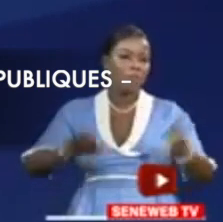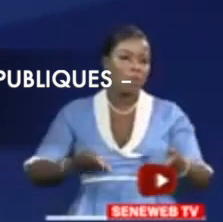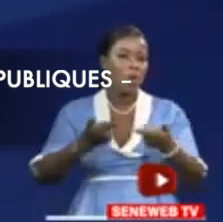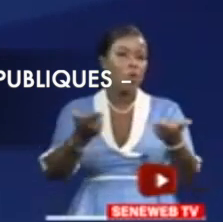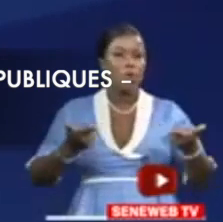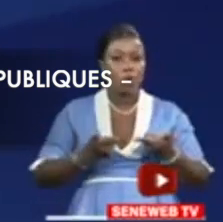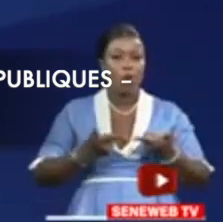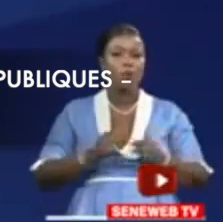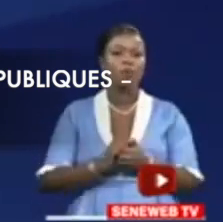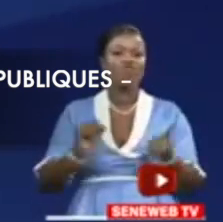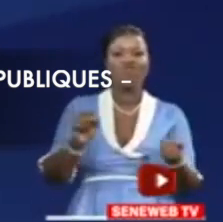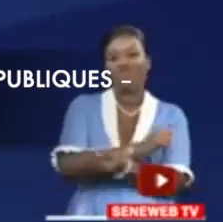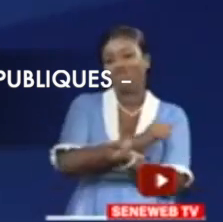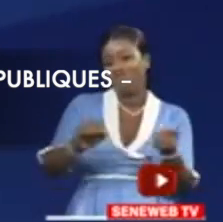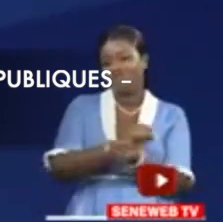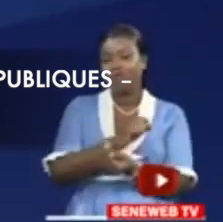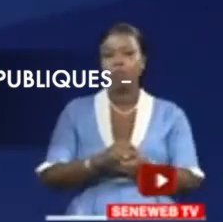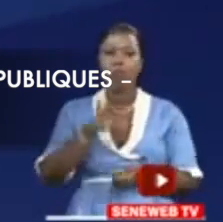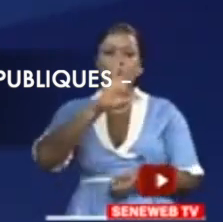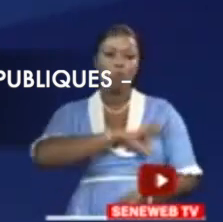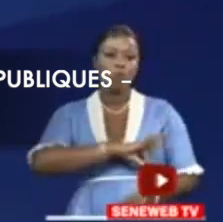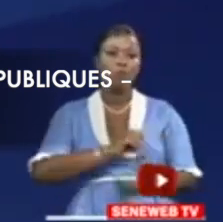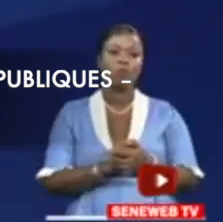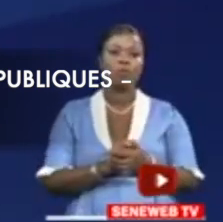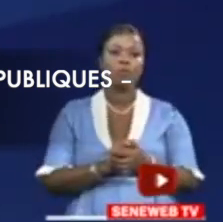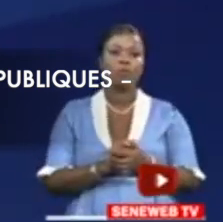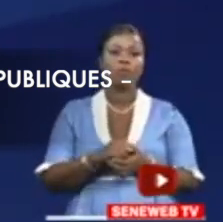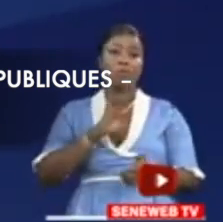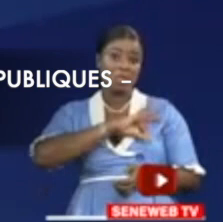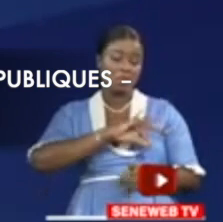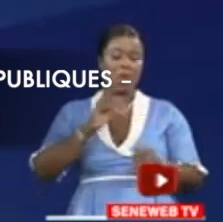été sacrifiées au profit d'intérêts personnels.